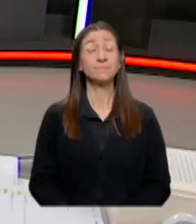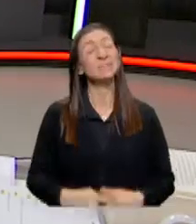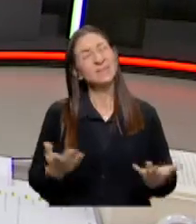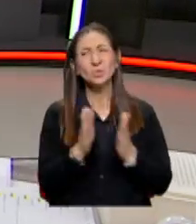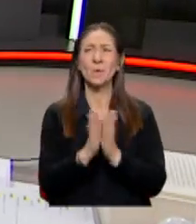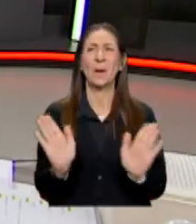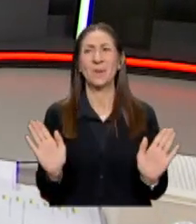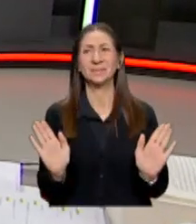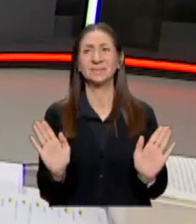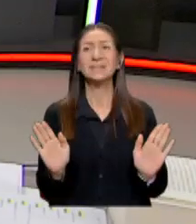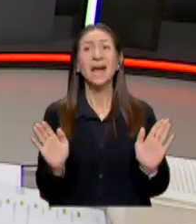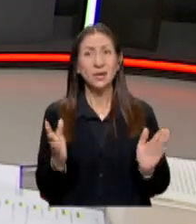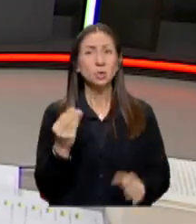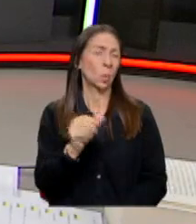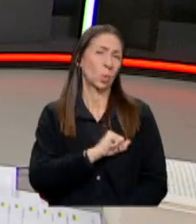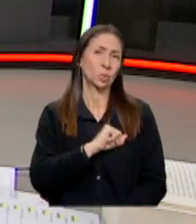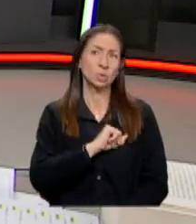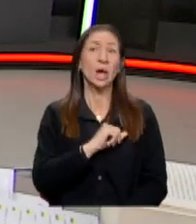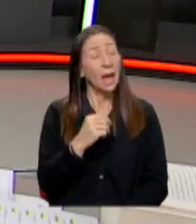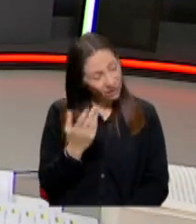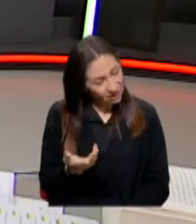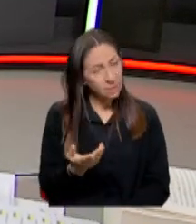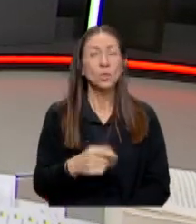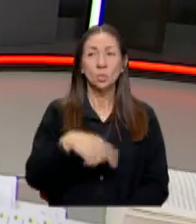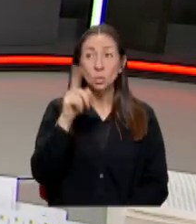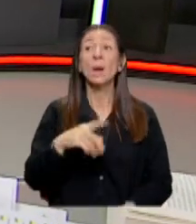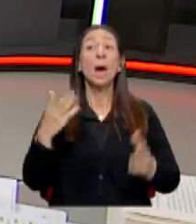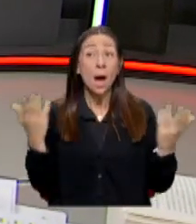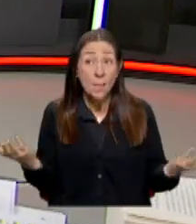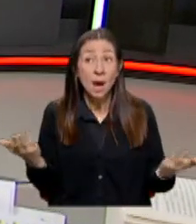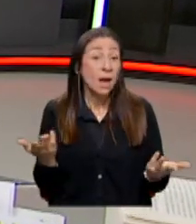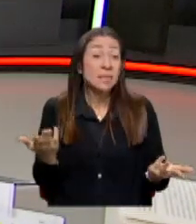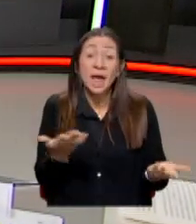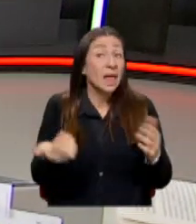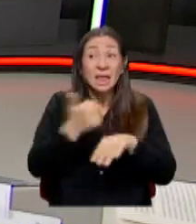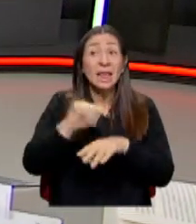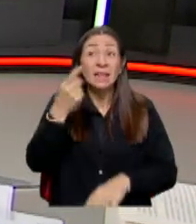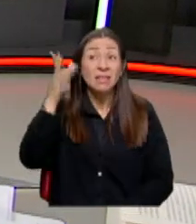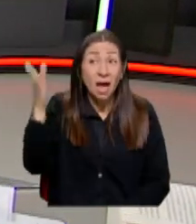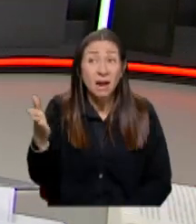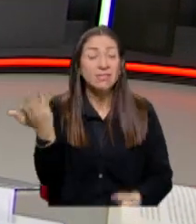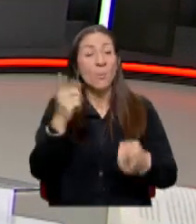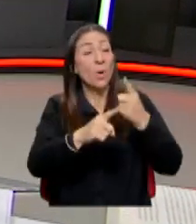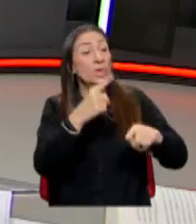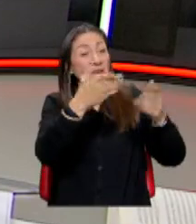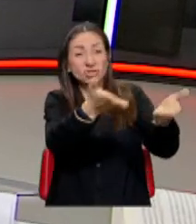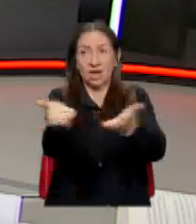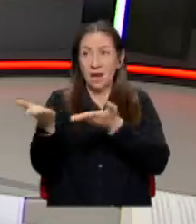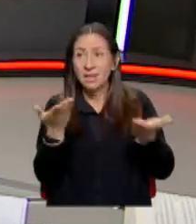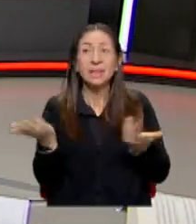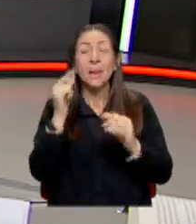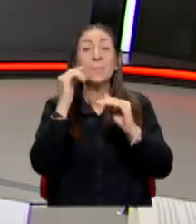Efendim kusura bakmayın. Evet çok korkutucu. Evet gündem ama ne iktidar, ne siyaset, ne